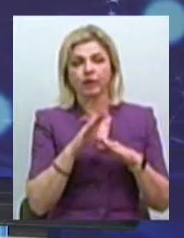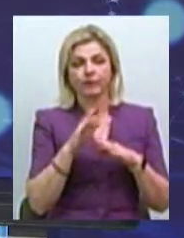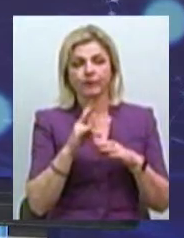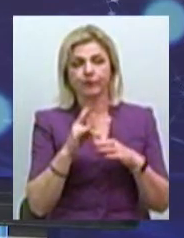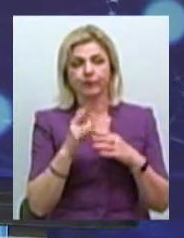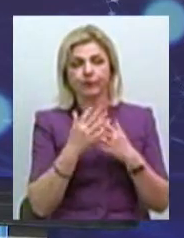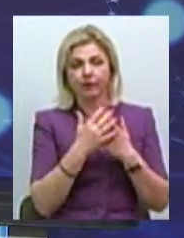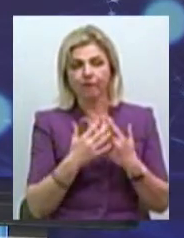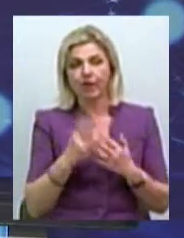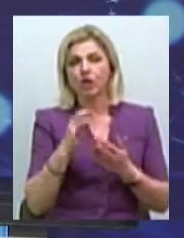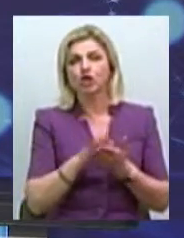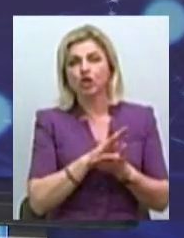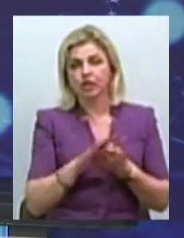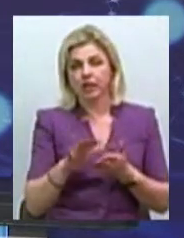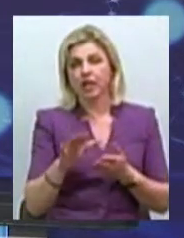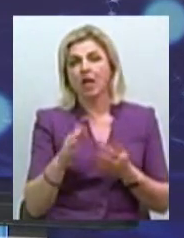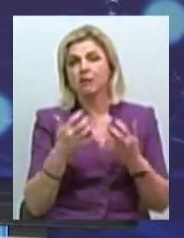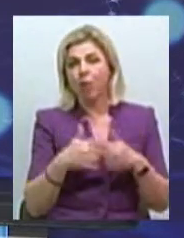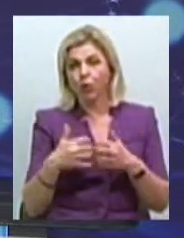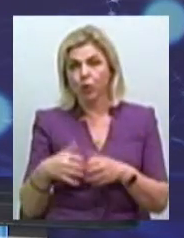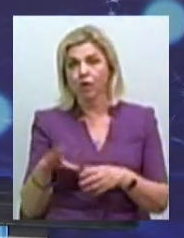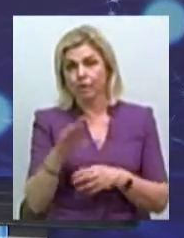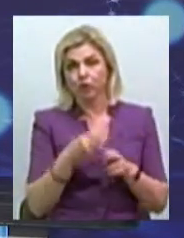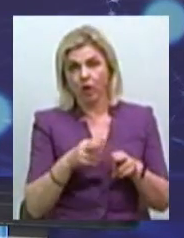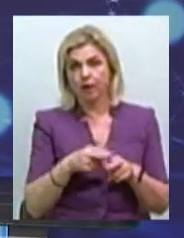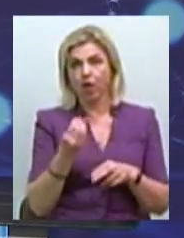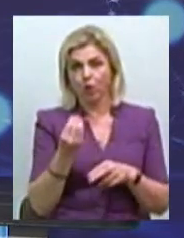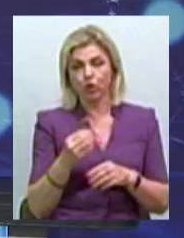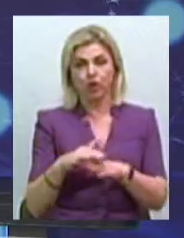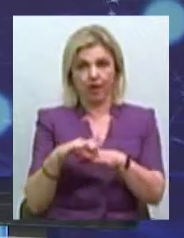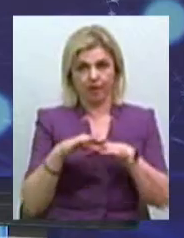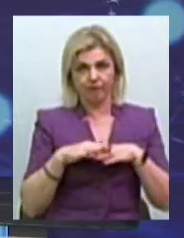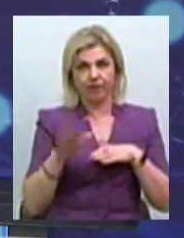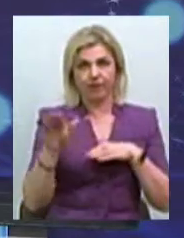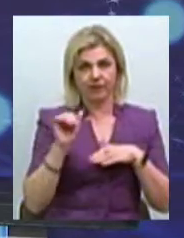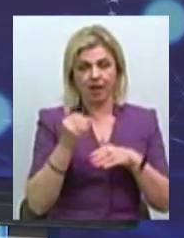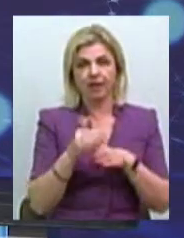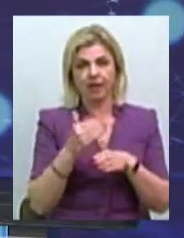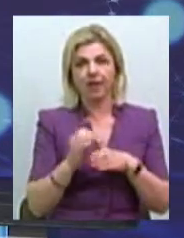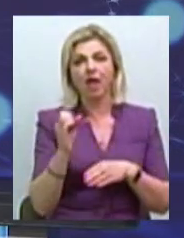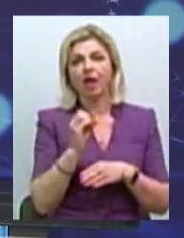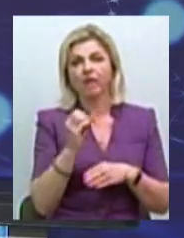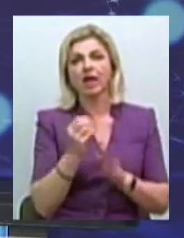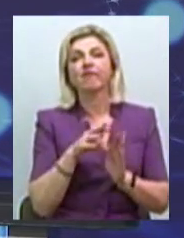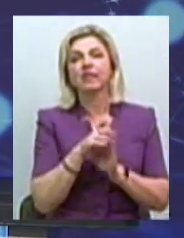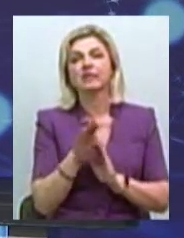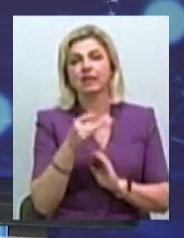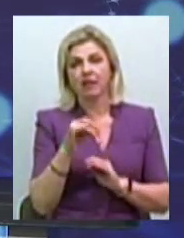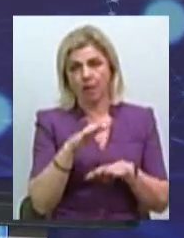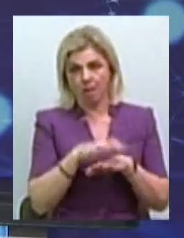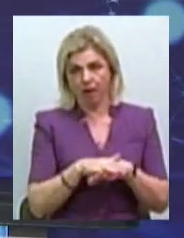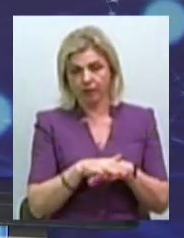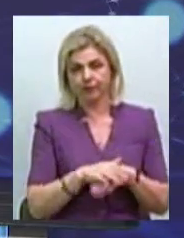галіциновських очисних спорудах. І це все ті гроші, які надав, ну, які ми взяли по кредиту з Європейським інвестиційним